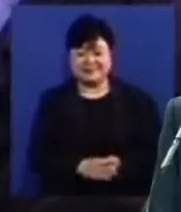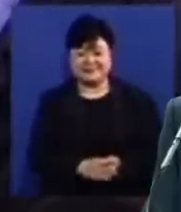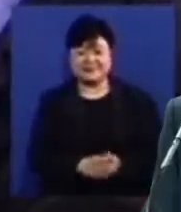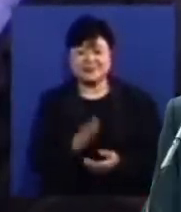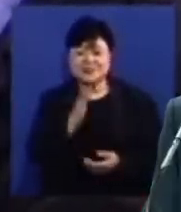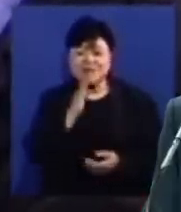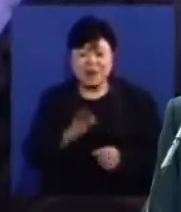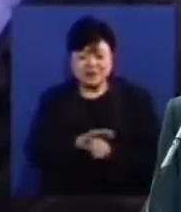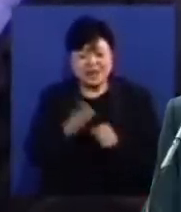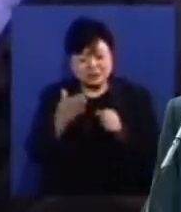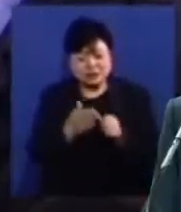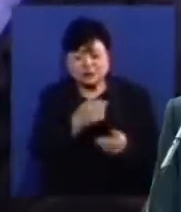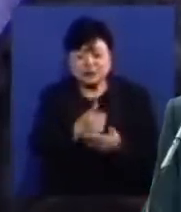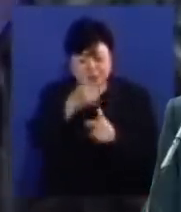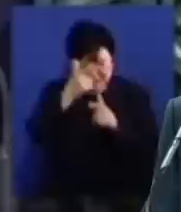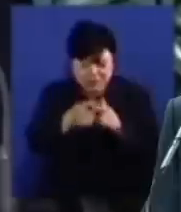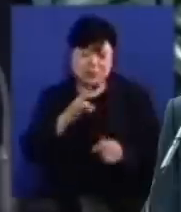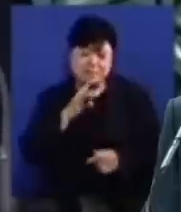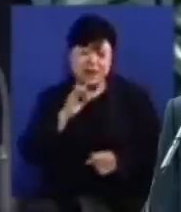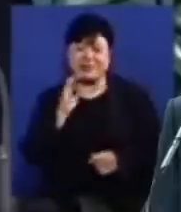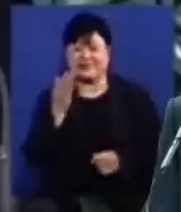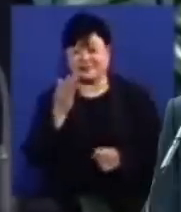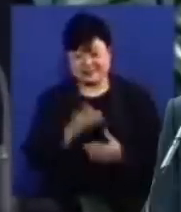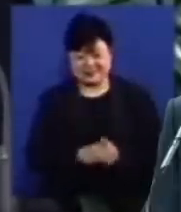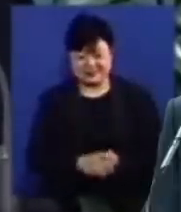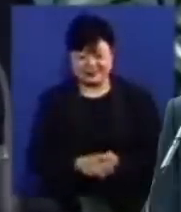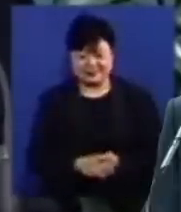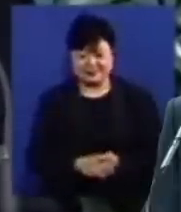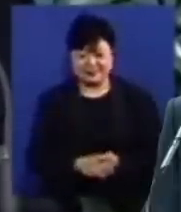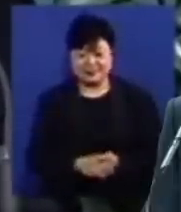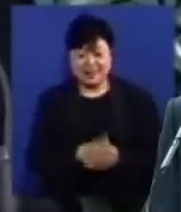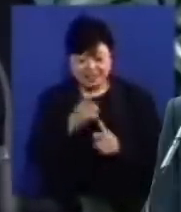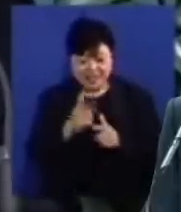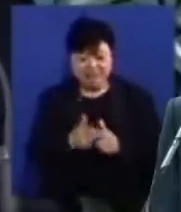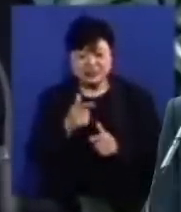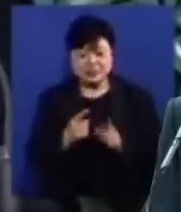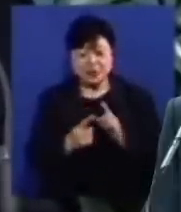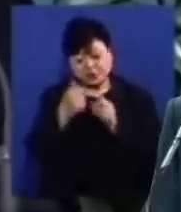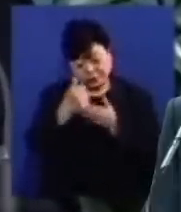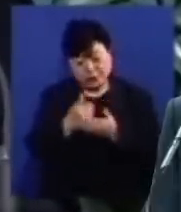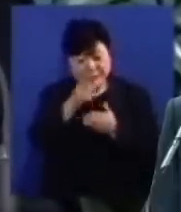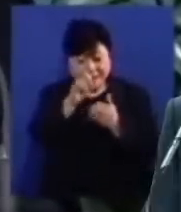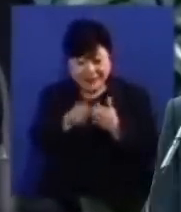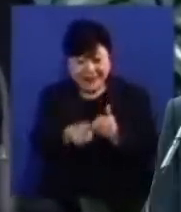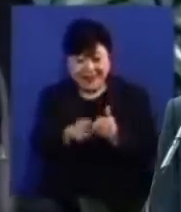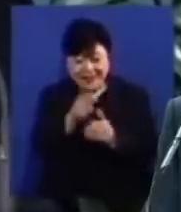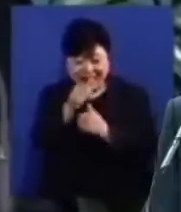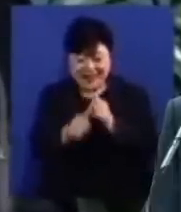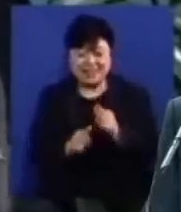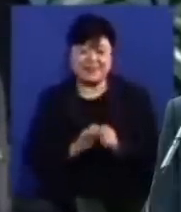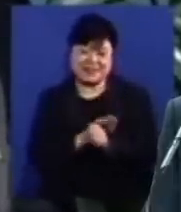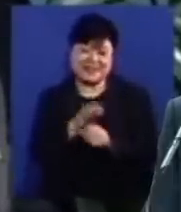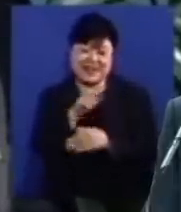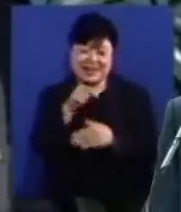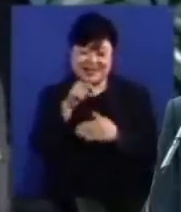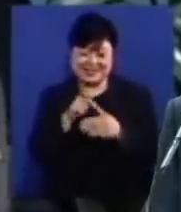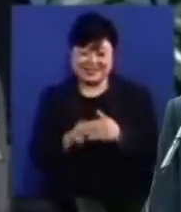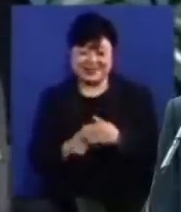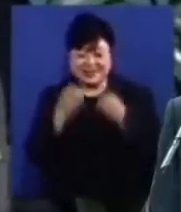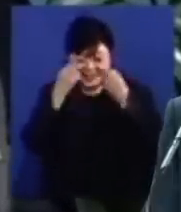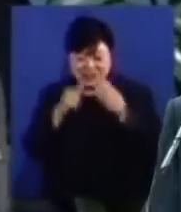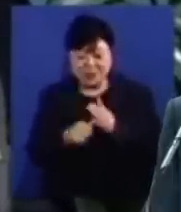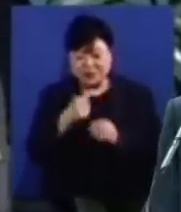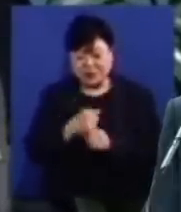이렇게 우리를 사랑하시는 분은 예수님밖에 안 계시는 것입니다. 오늘 우리가 예수님을 영접할 때 우리는 하나님의 사랑 안에서